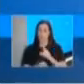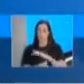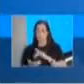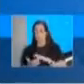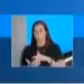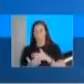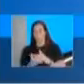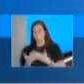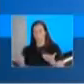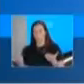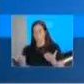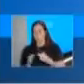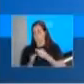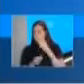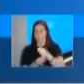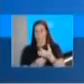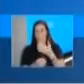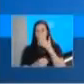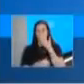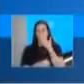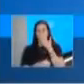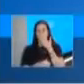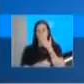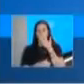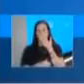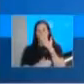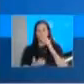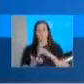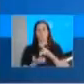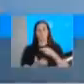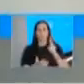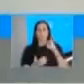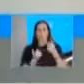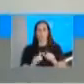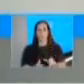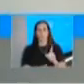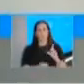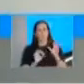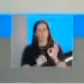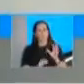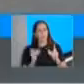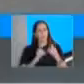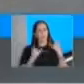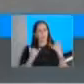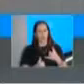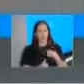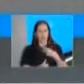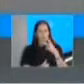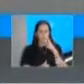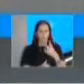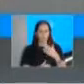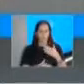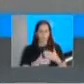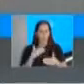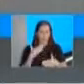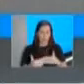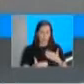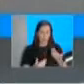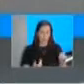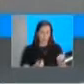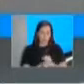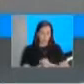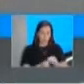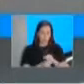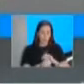לבין מקומות שבפריפריה, במקומות שהם יותר מוחלשים. אז בעצם מה שקורה עכשיו, אנחנו רואים איזשהו תהליך של